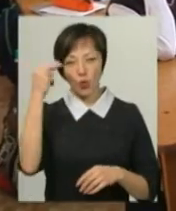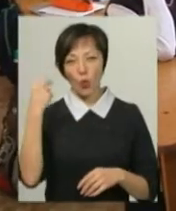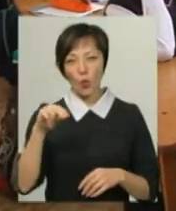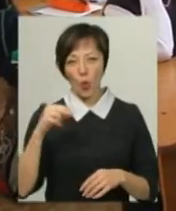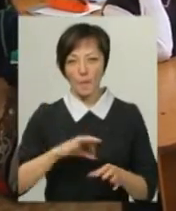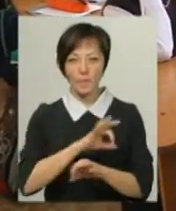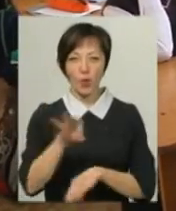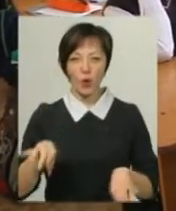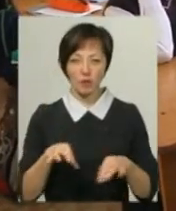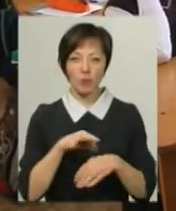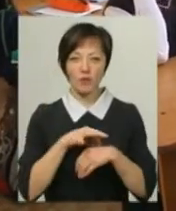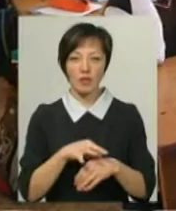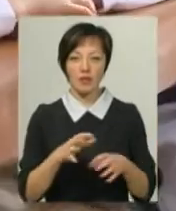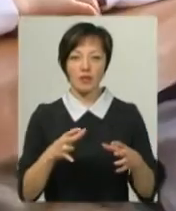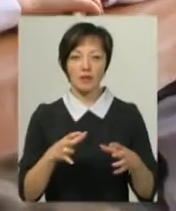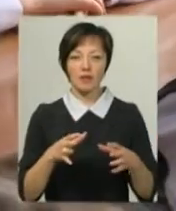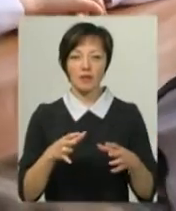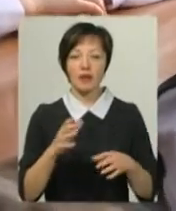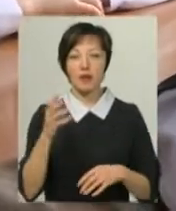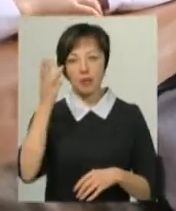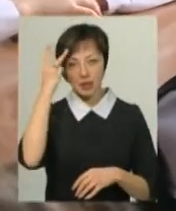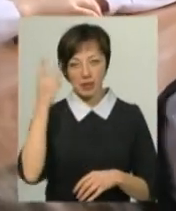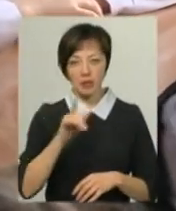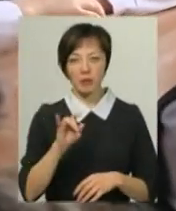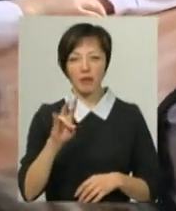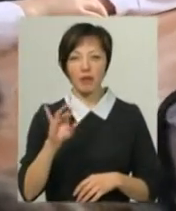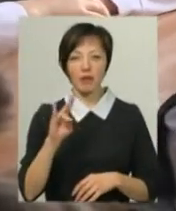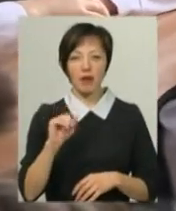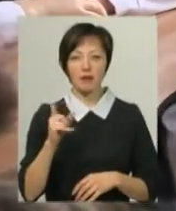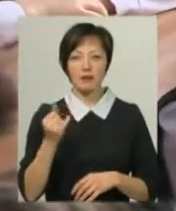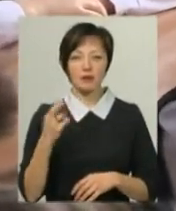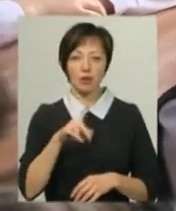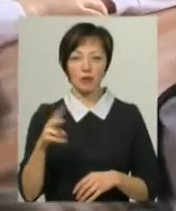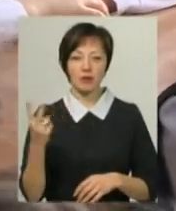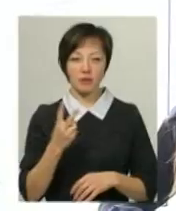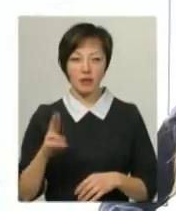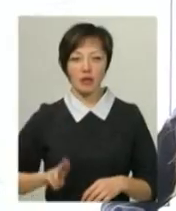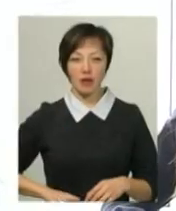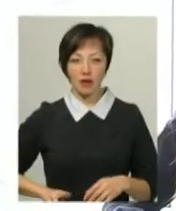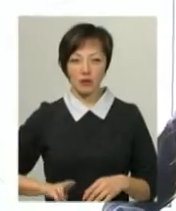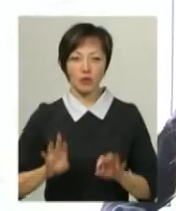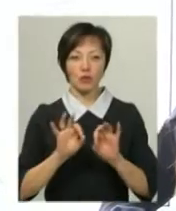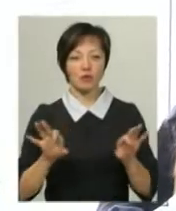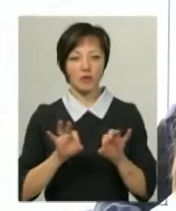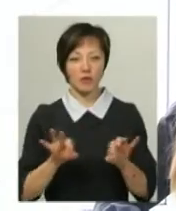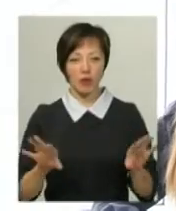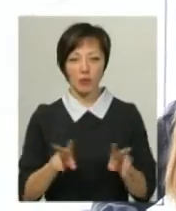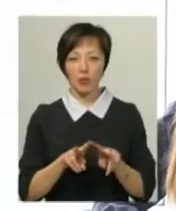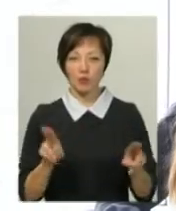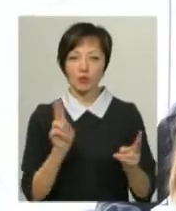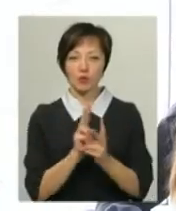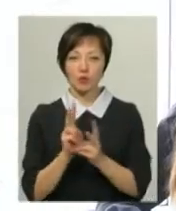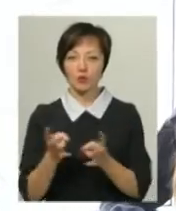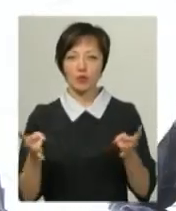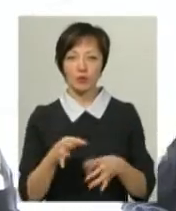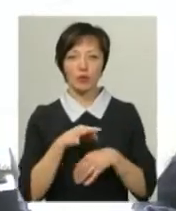«Шкільний офіцер поліції» провели у стінах Хмельницької гімназії номер два для учнів п'ятого класу. Директор гімназії Віктор Байдович розповідає, подібні зустрічі